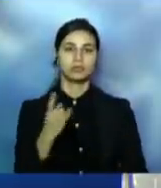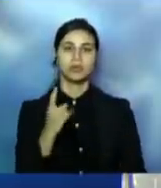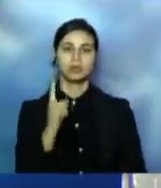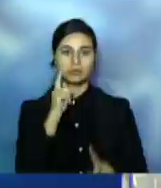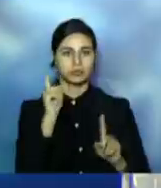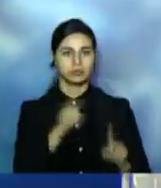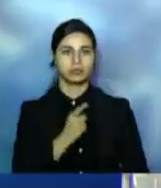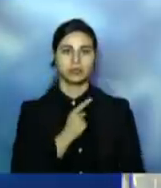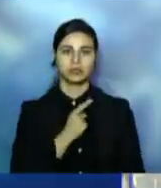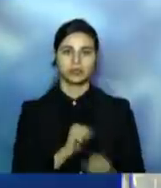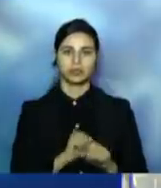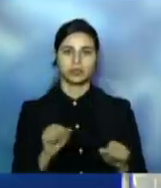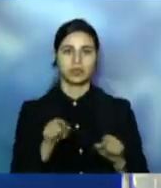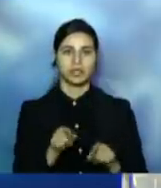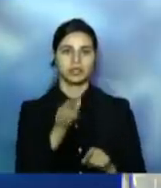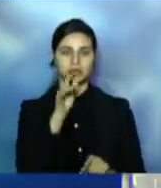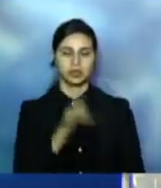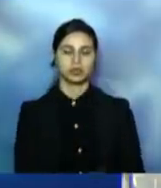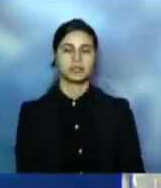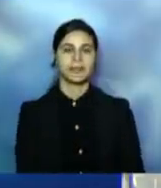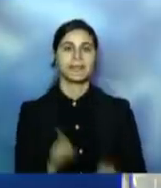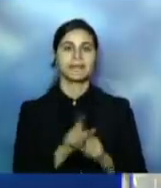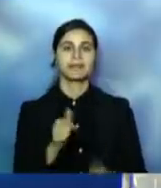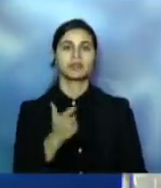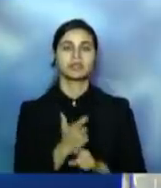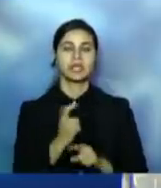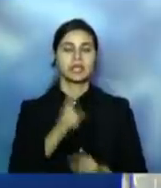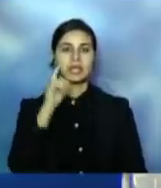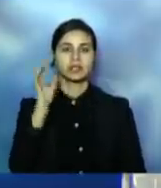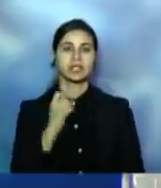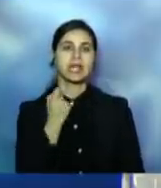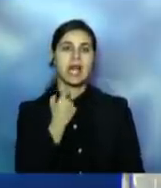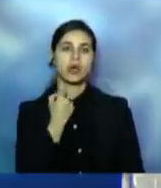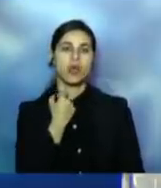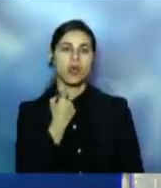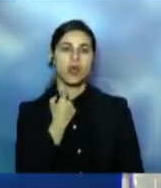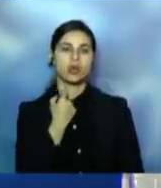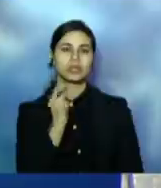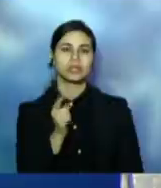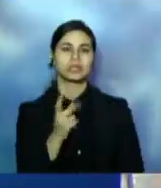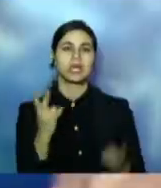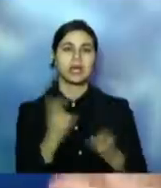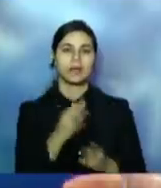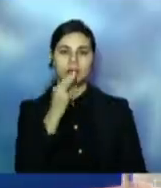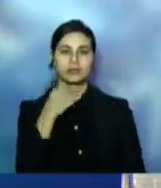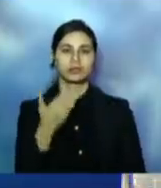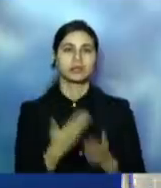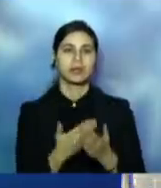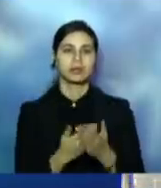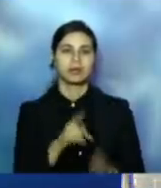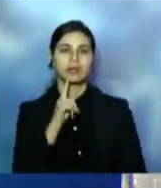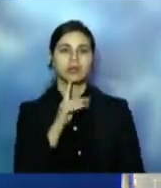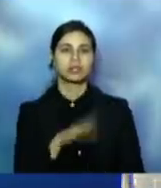ბავშვი არ უნდა იყოს მარტო ასეთ დროს. ისევე როგორც ძალიან ხშირად ალკოჰოლის გამოყენების შემდეგ, მაგალითად